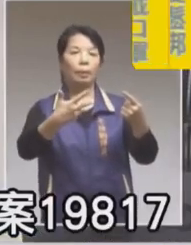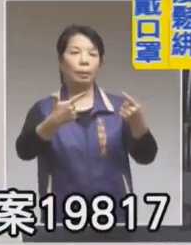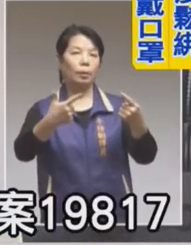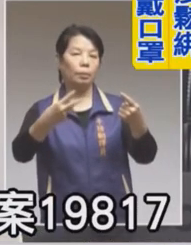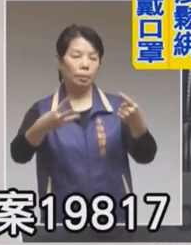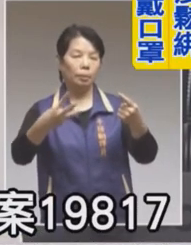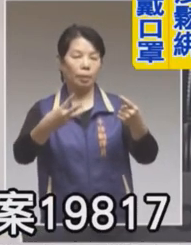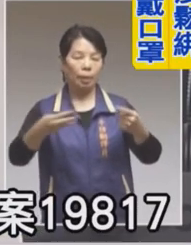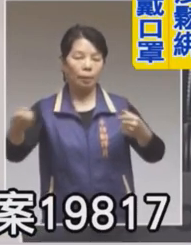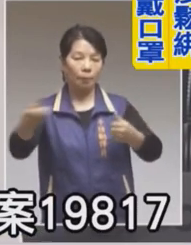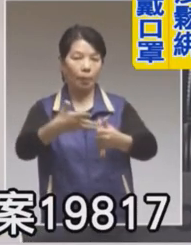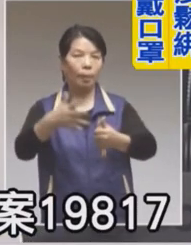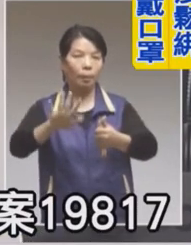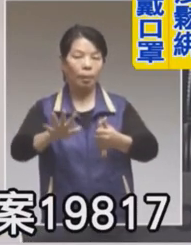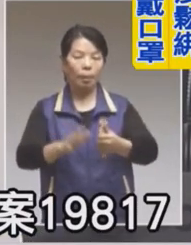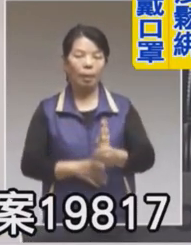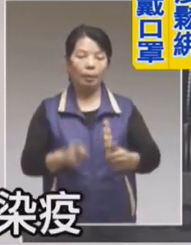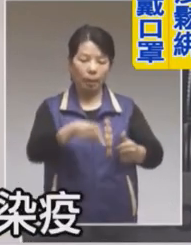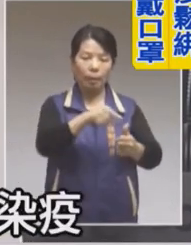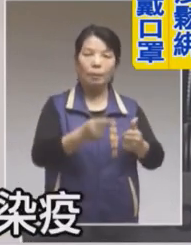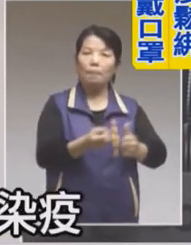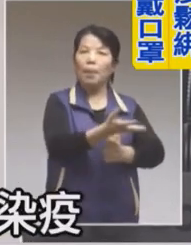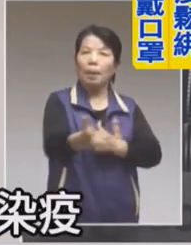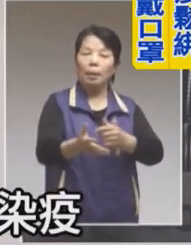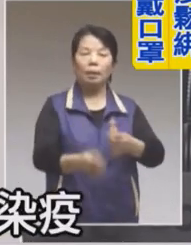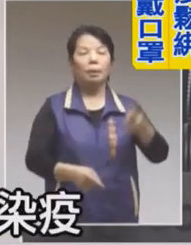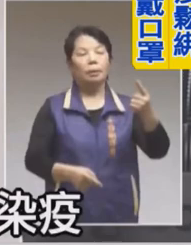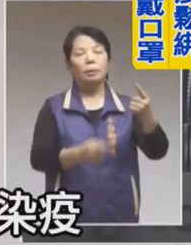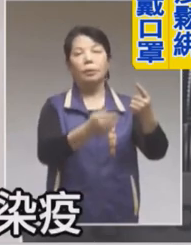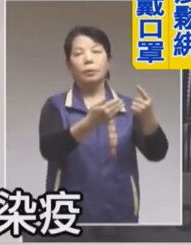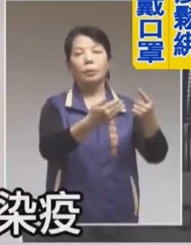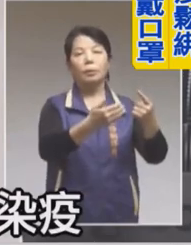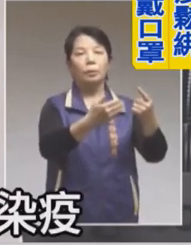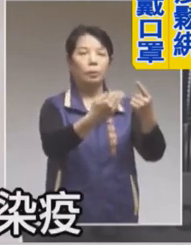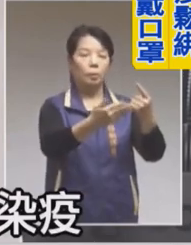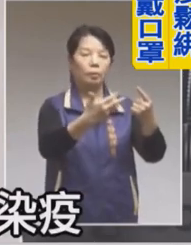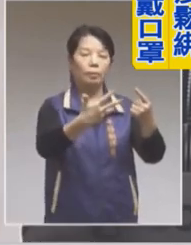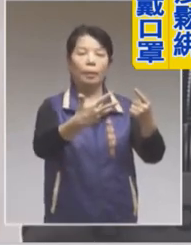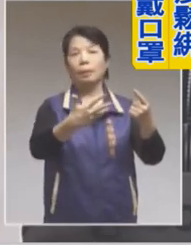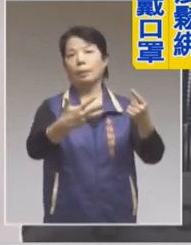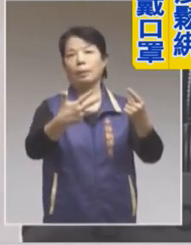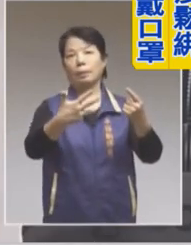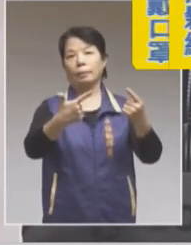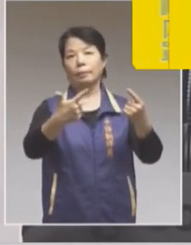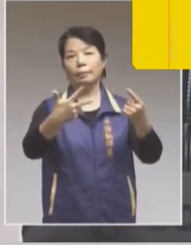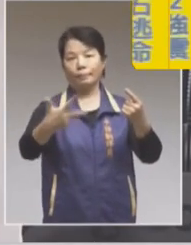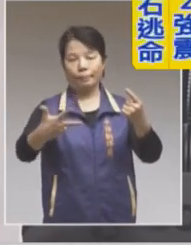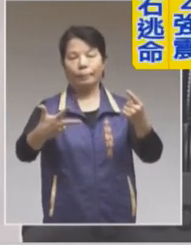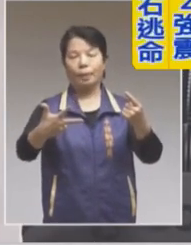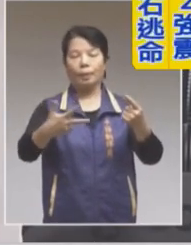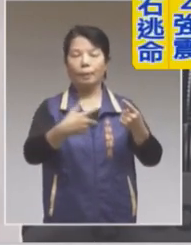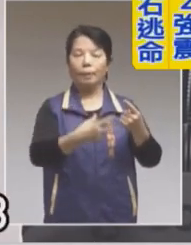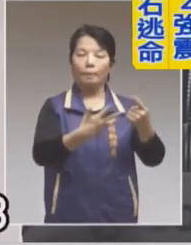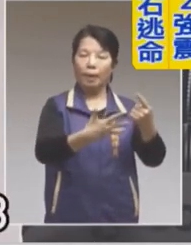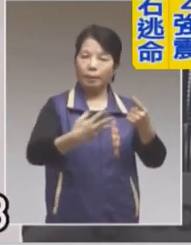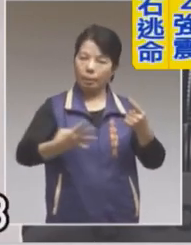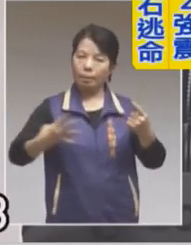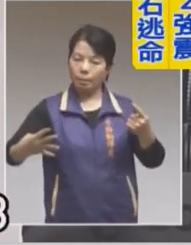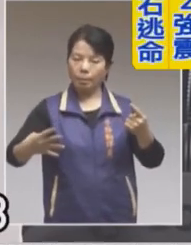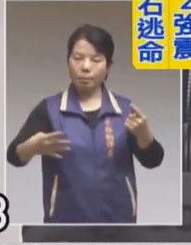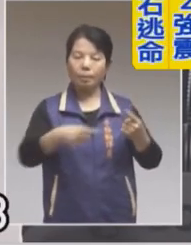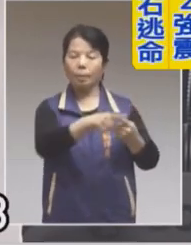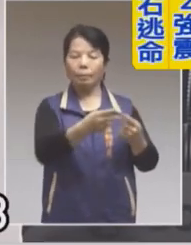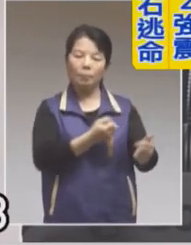那也造成了19817以及19844也跟着确诊染疫。那整个的疫调，我们